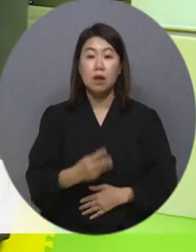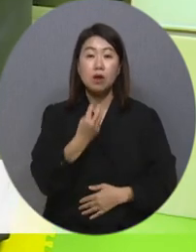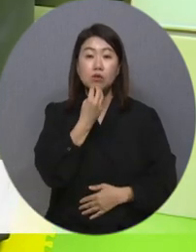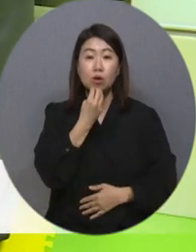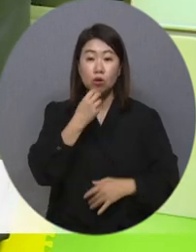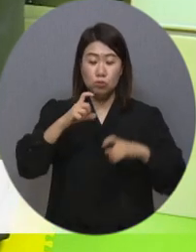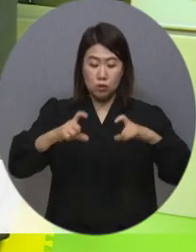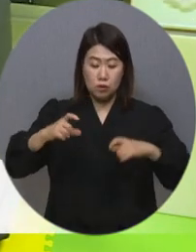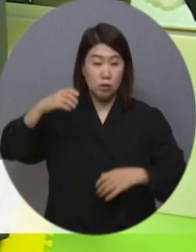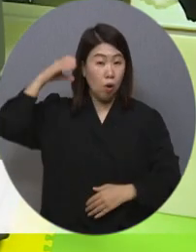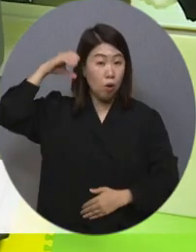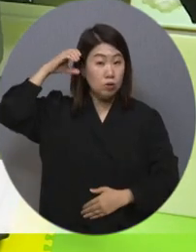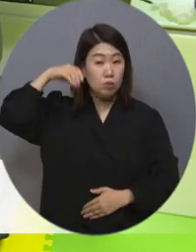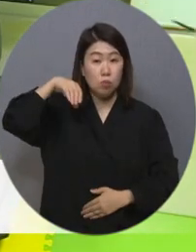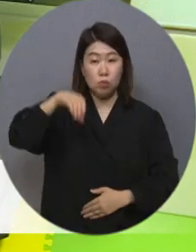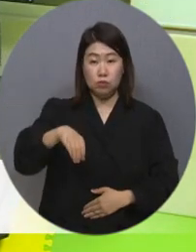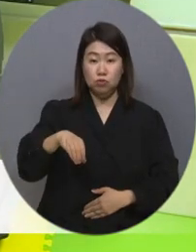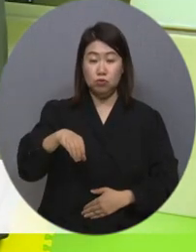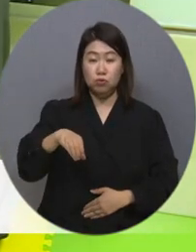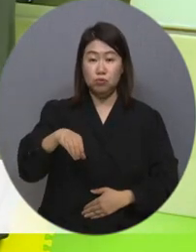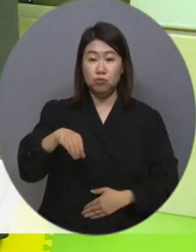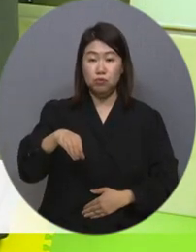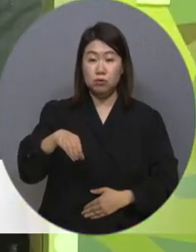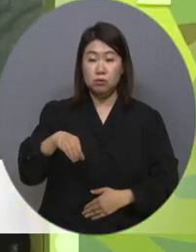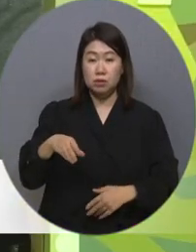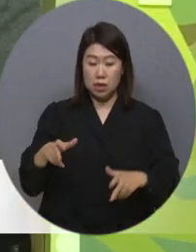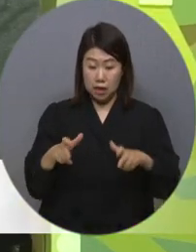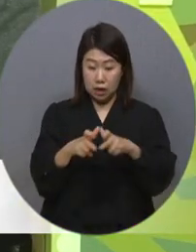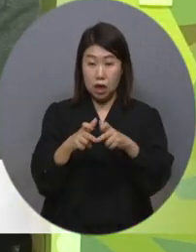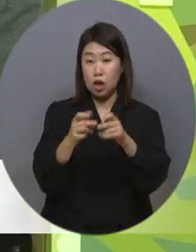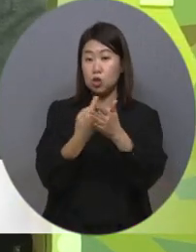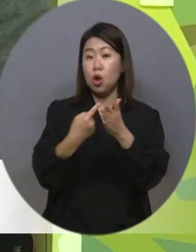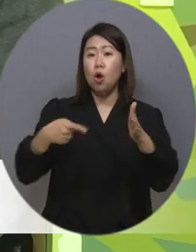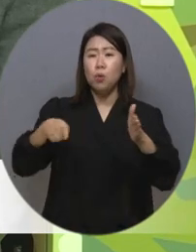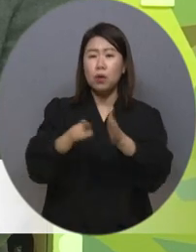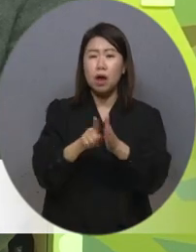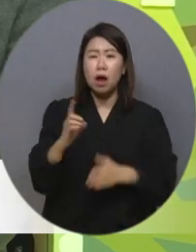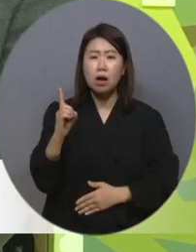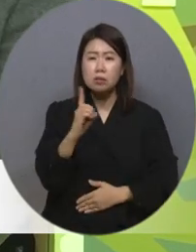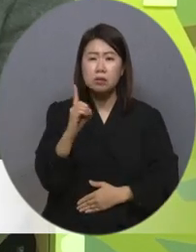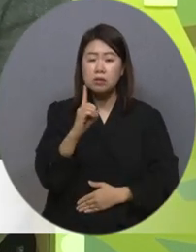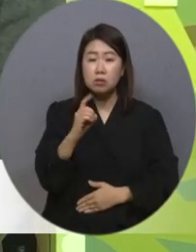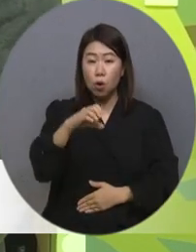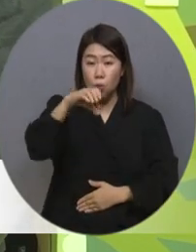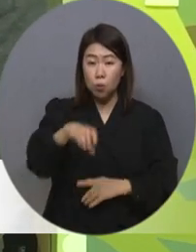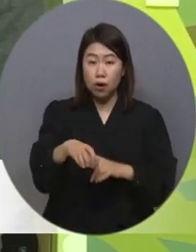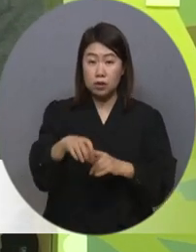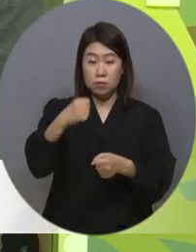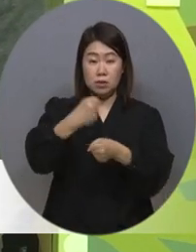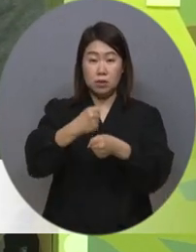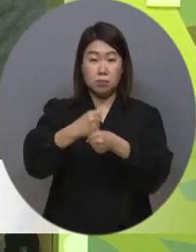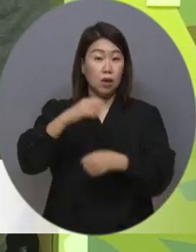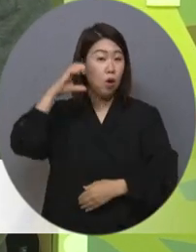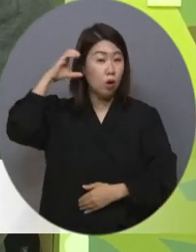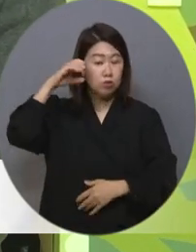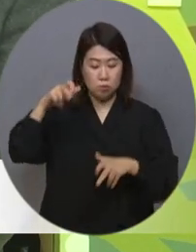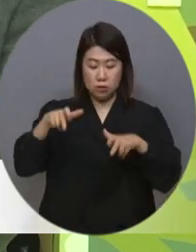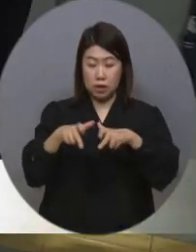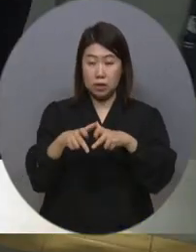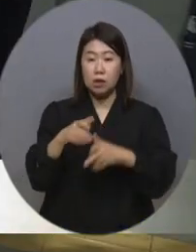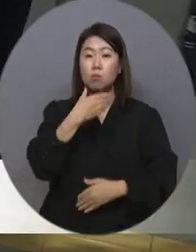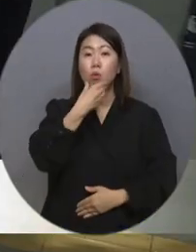서울시 영등포구에 장애인들을 위한 첨단 공간이 마련됐습니다. 지난 9일 영등포